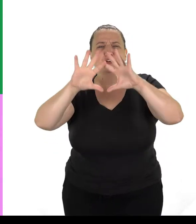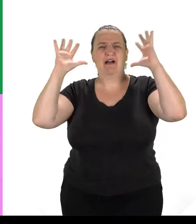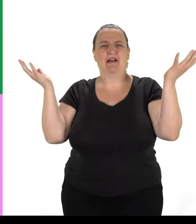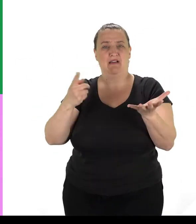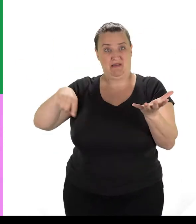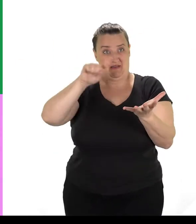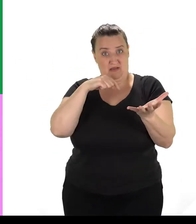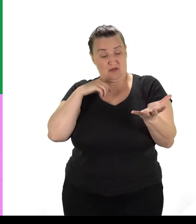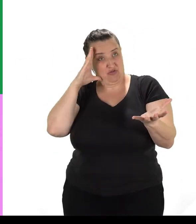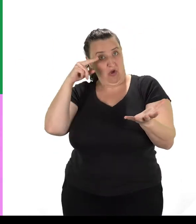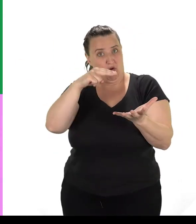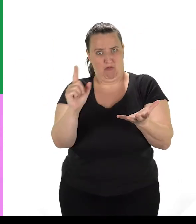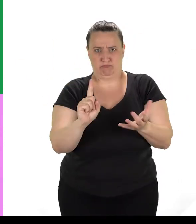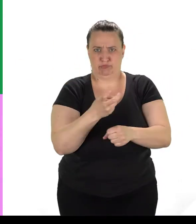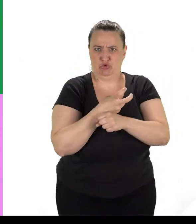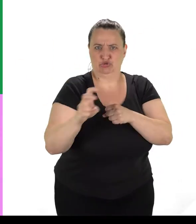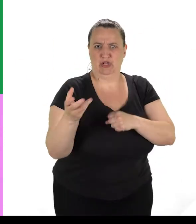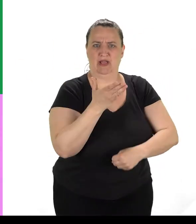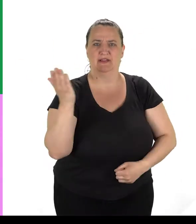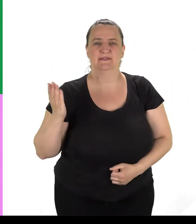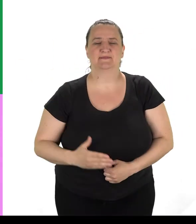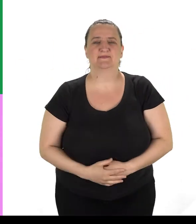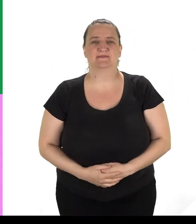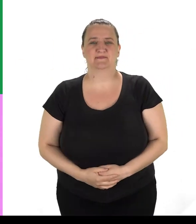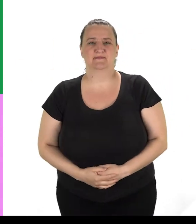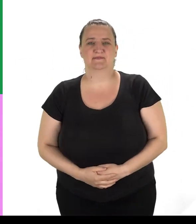Regardez, tous ces objets sont dangereux pour dormir.